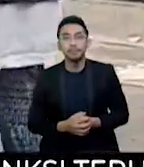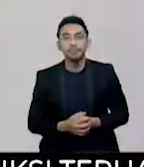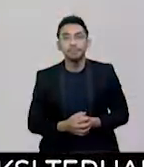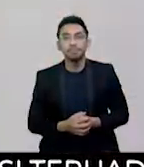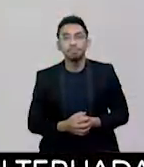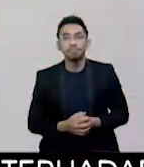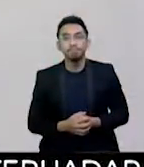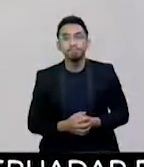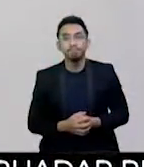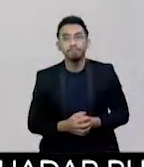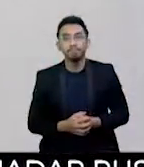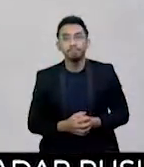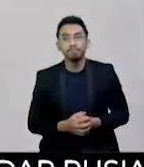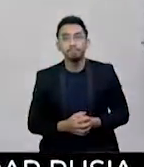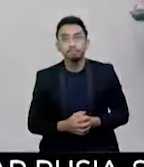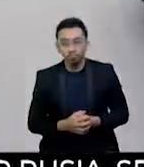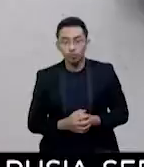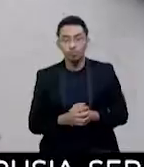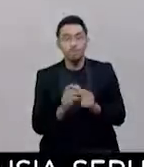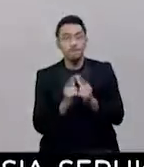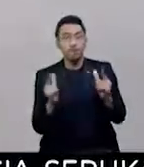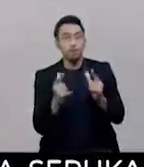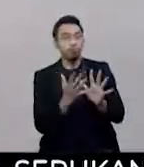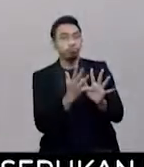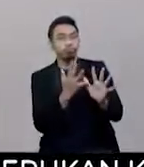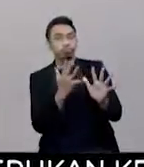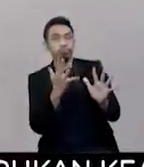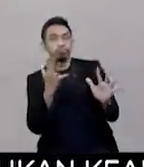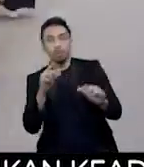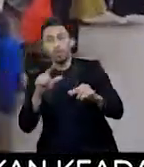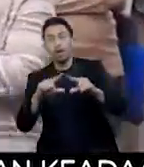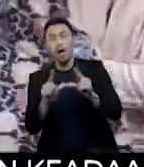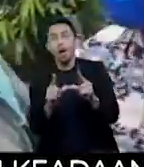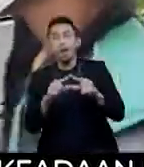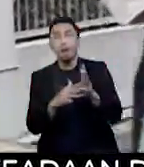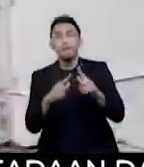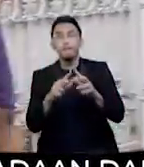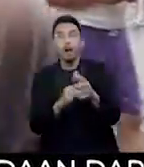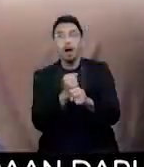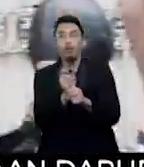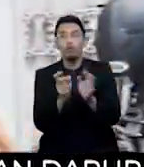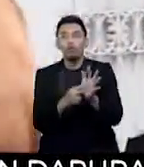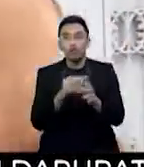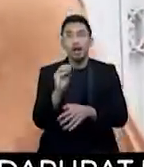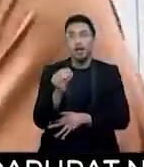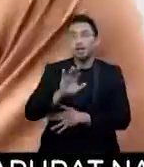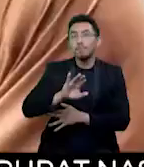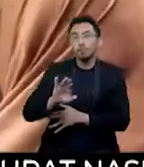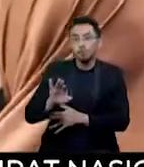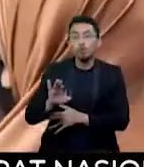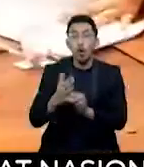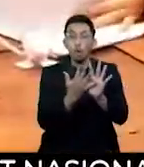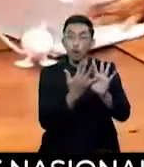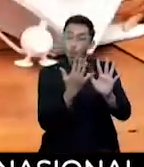Antrian ratusan warga memadati sisi ruas jalan di kawasan Rawamangun, Jakarta Timur. Di tengah terik matahari, ratusan warga